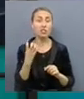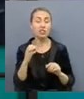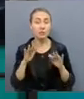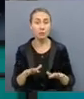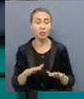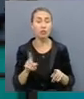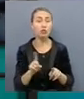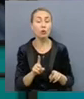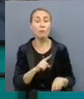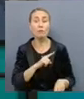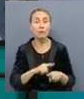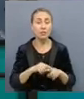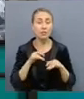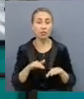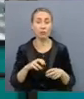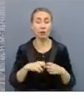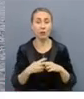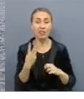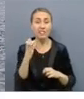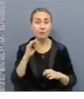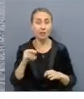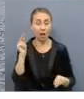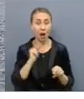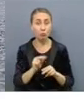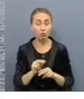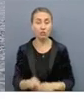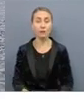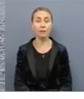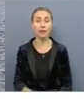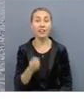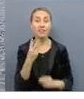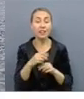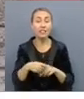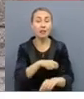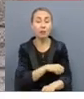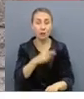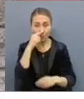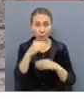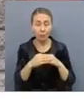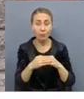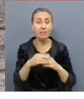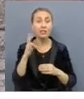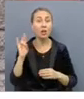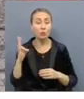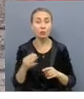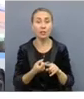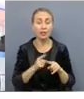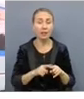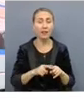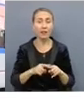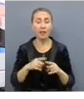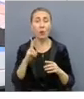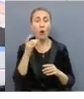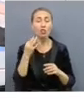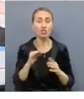наконец решить проблему трехсменного обучения. Всего 12 километров от столицы. Поселок Куши очень востребован для жилья. Большая